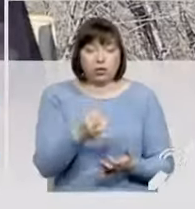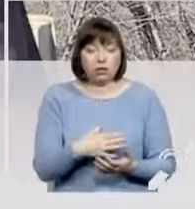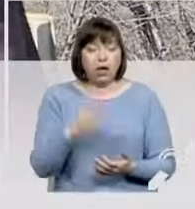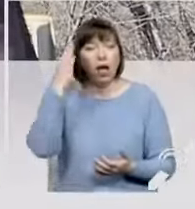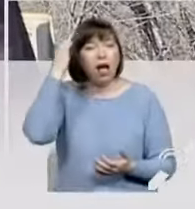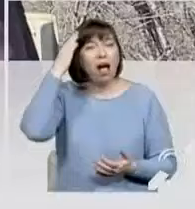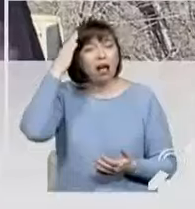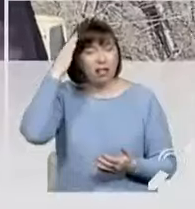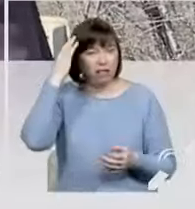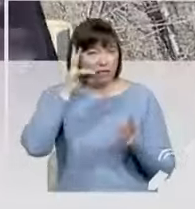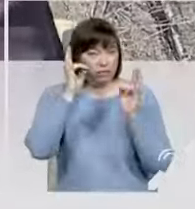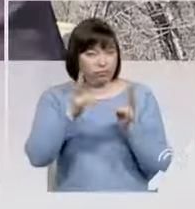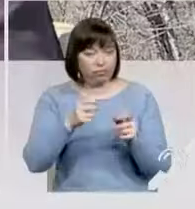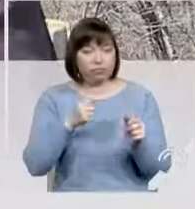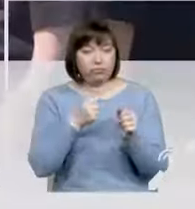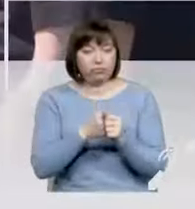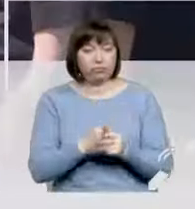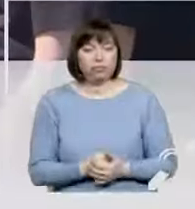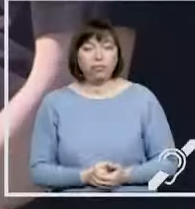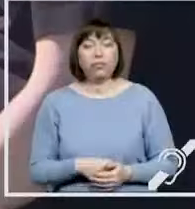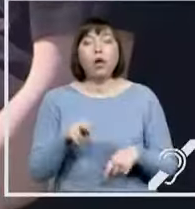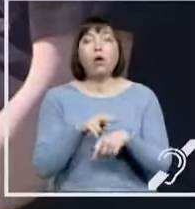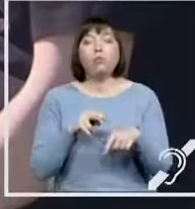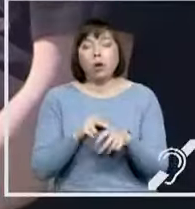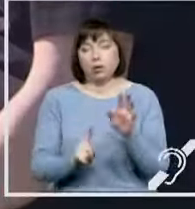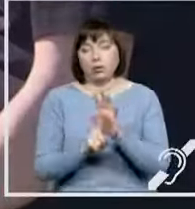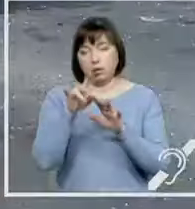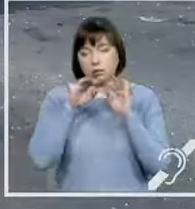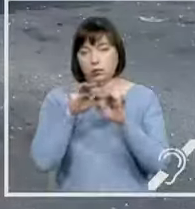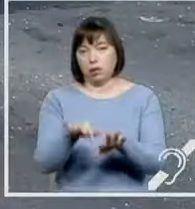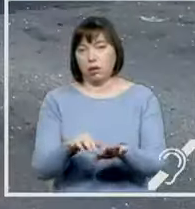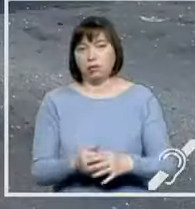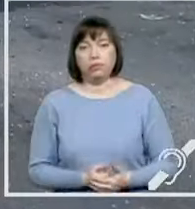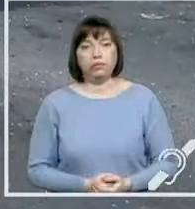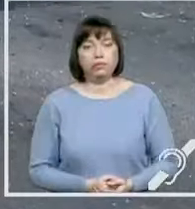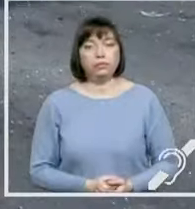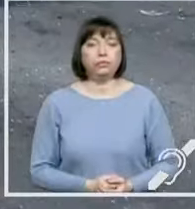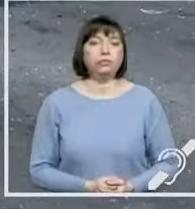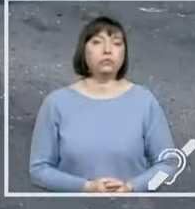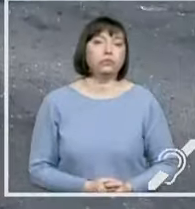o leacă. Mama mâna-i ruptă. Poliția a început o anchetă în acest caz.